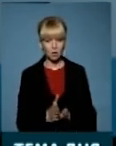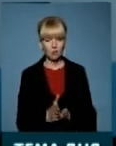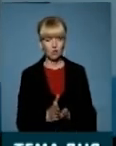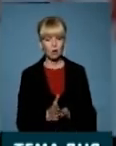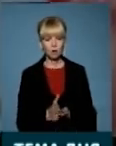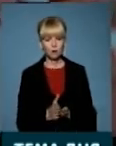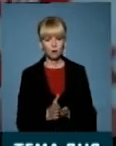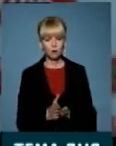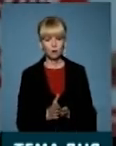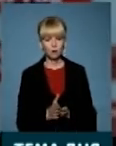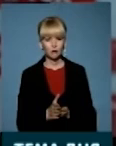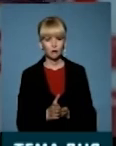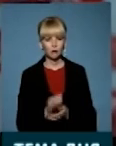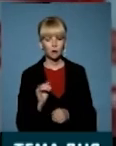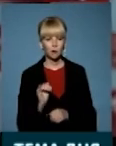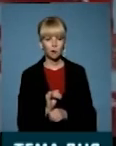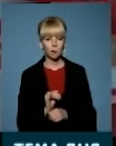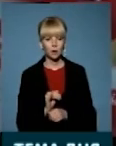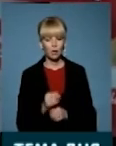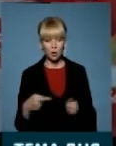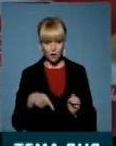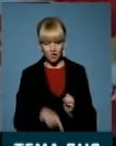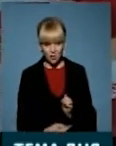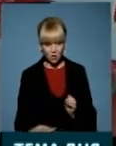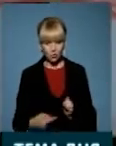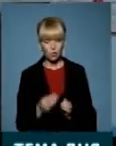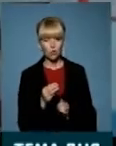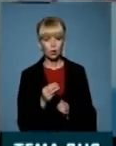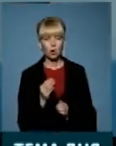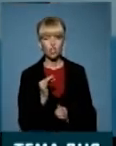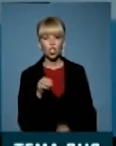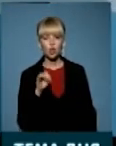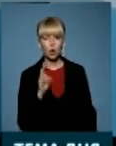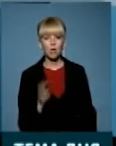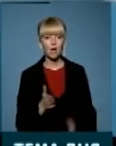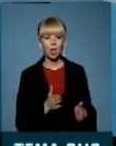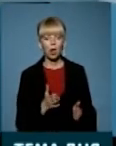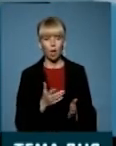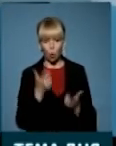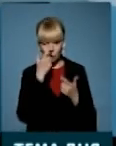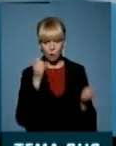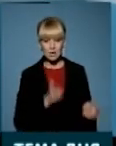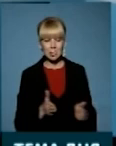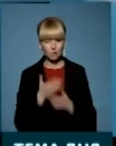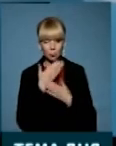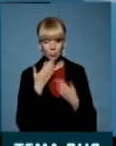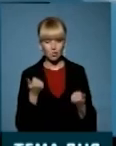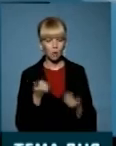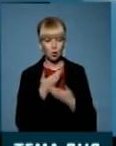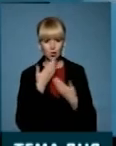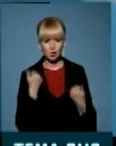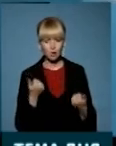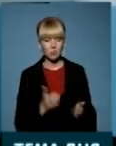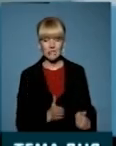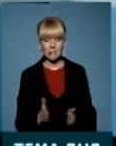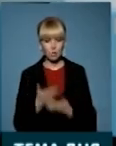кухні вогнегасники. І внизу у нас щиток. А спеціальна система? Вони можуть? Ні. Нема.